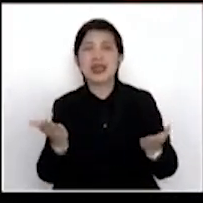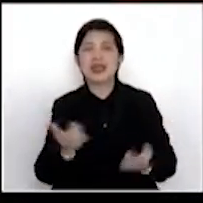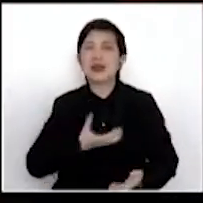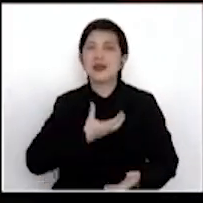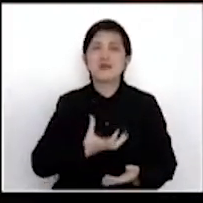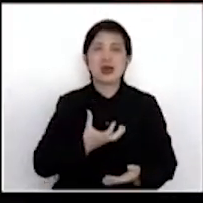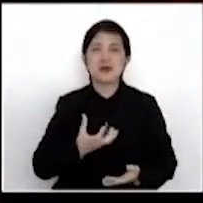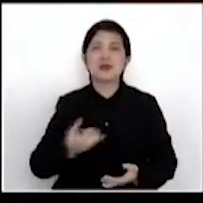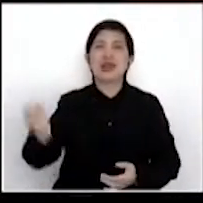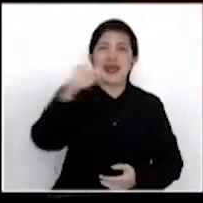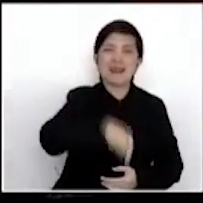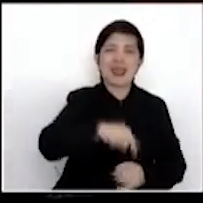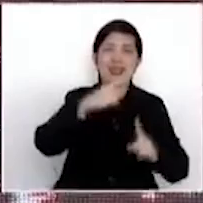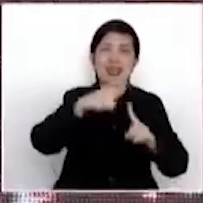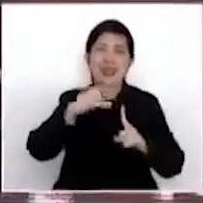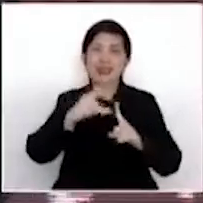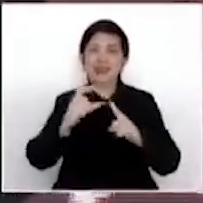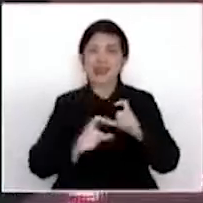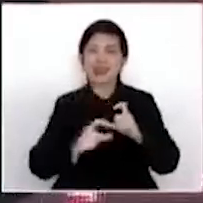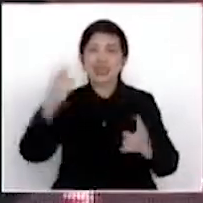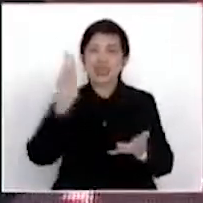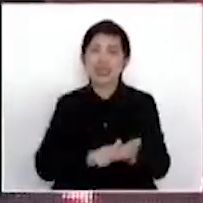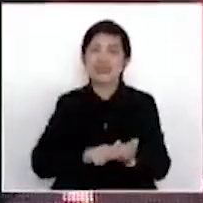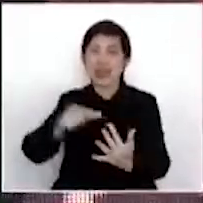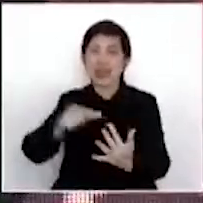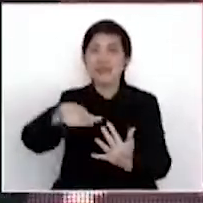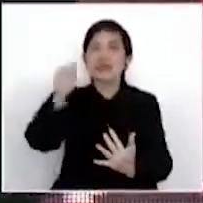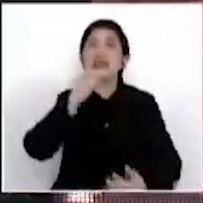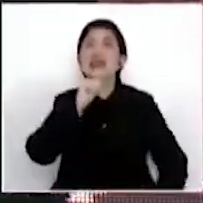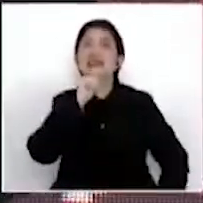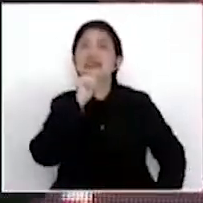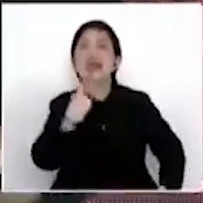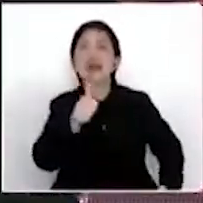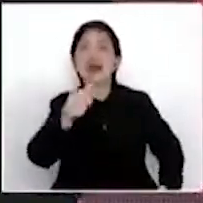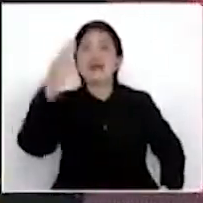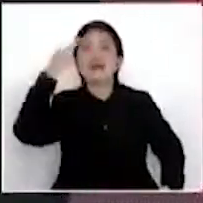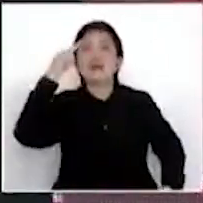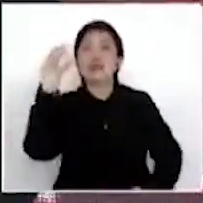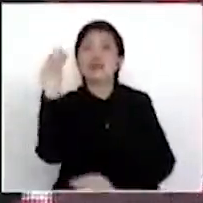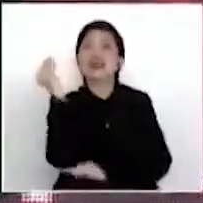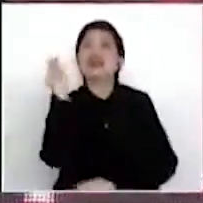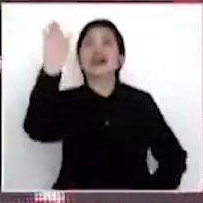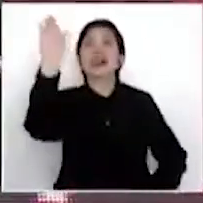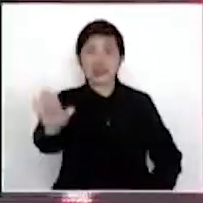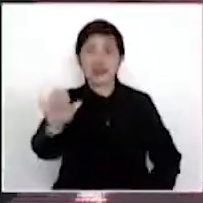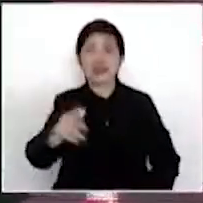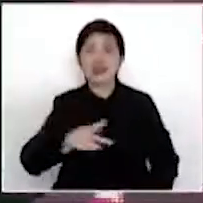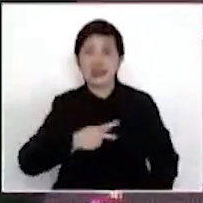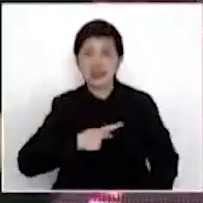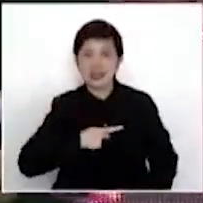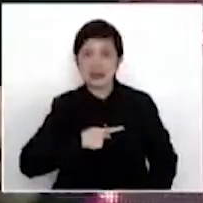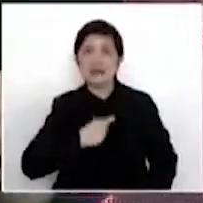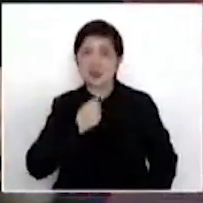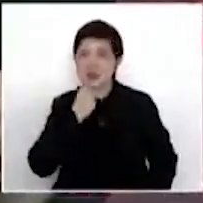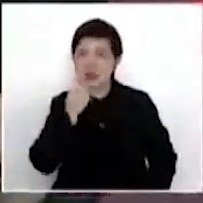melangkah ke TPS menentukan pilihan Siapa pemimpin Jakarta ke depan Kami Ingatkan Anda lagi untuk menggunakan hak